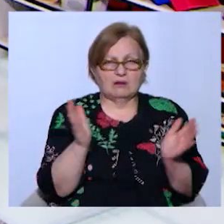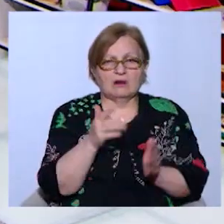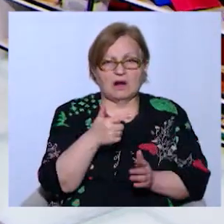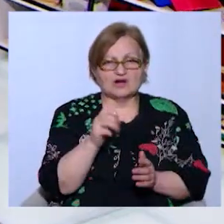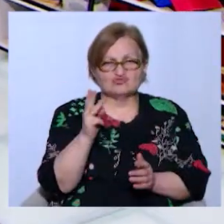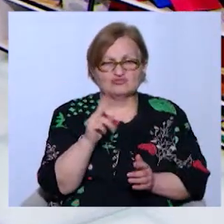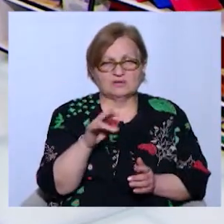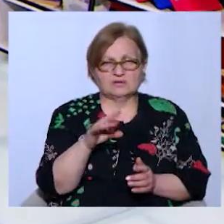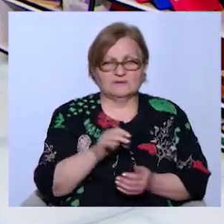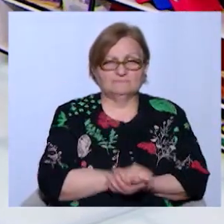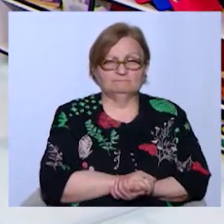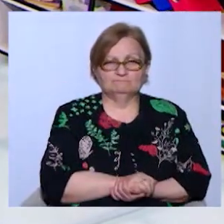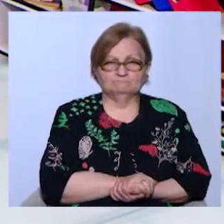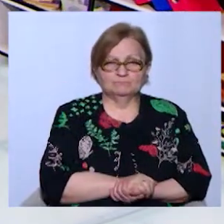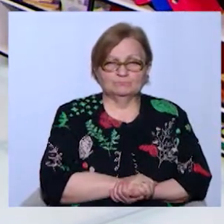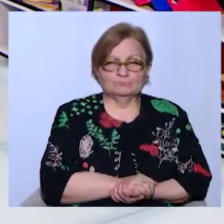M